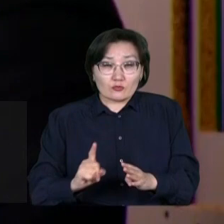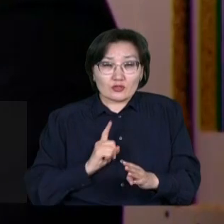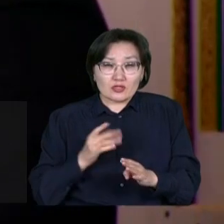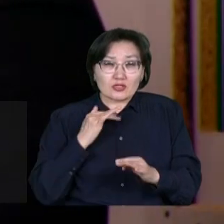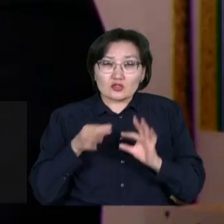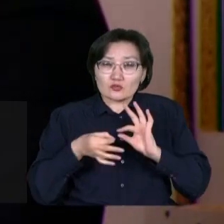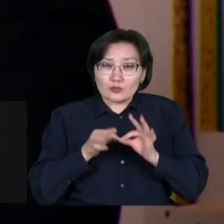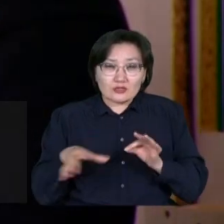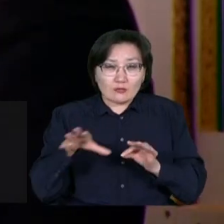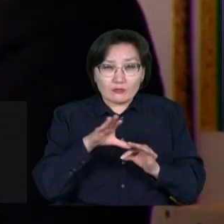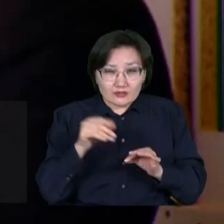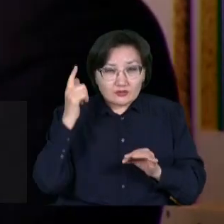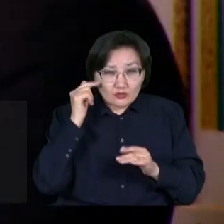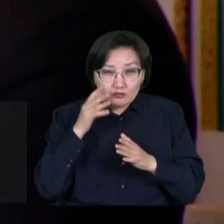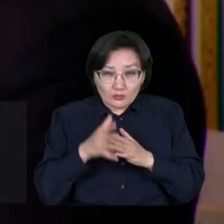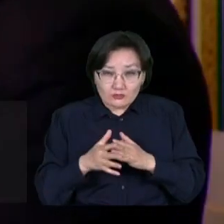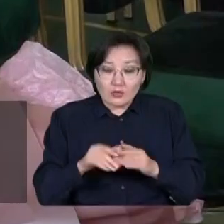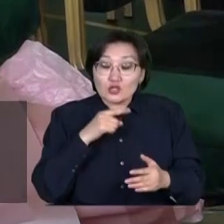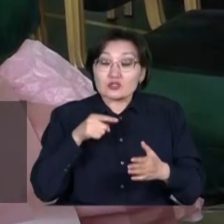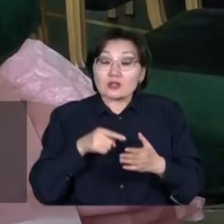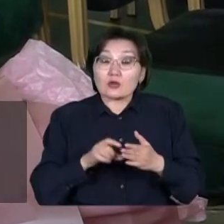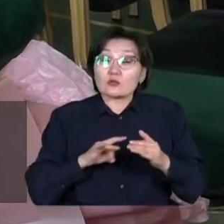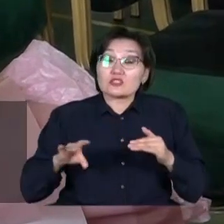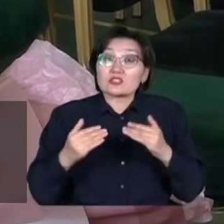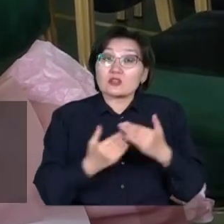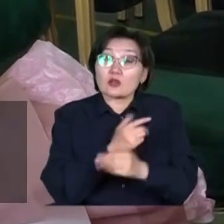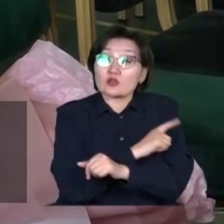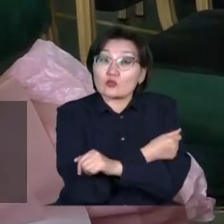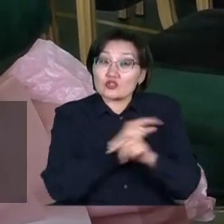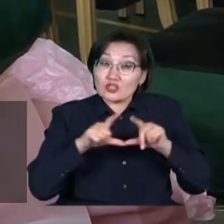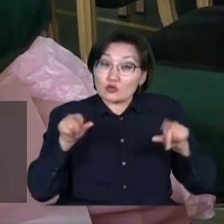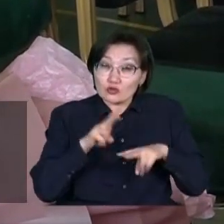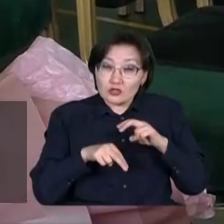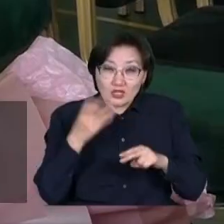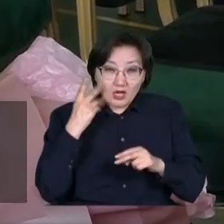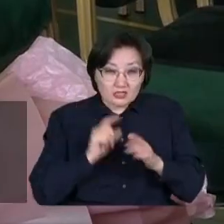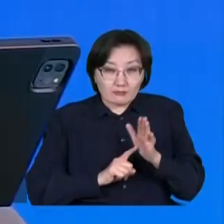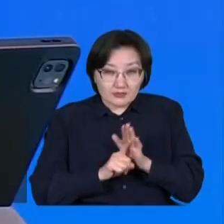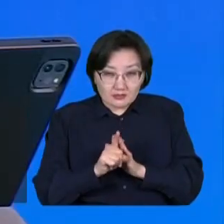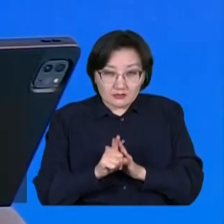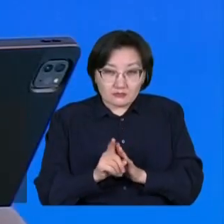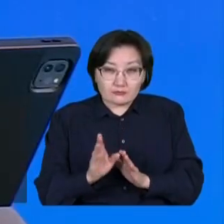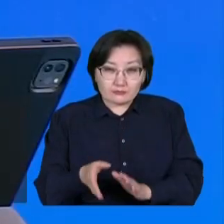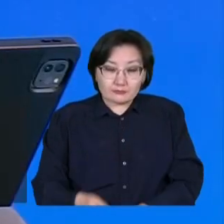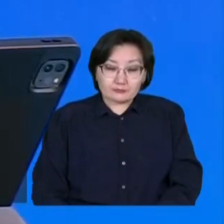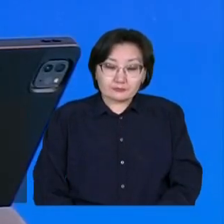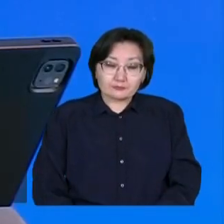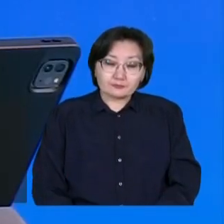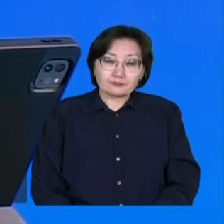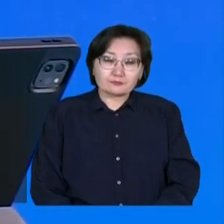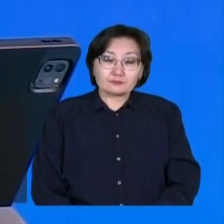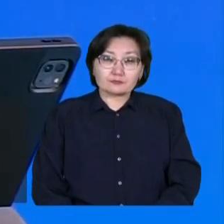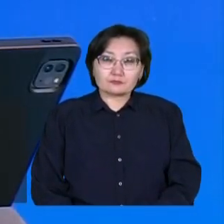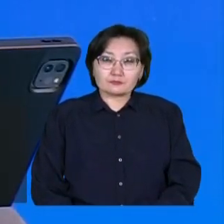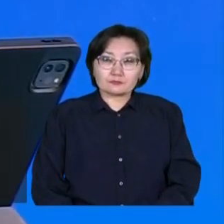қаншалықты қиын екенін бәрінен жақсы түсінемін. Сұрағым, ауданда жаңа емханалардың құрылысы қашан басталады? Мы разрабатываем проектно-сметную